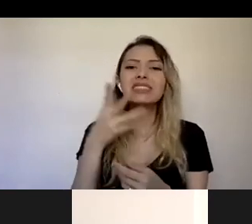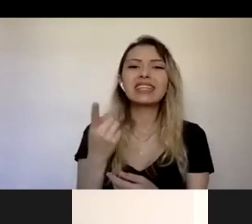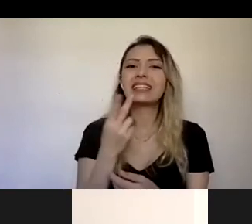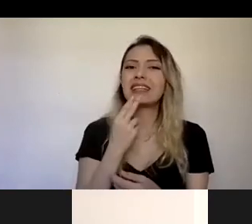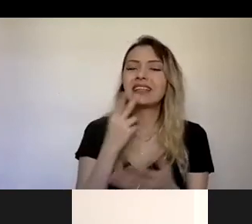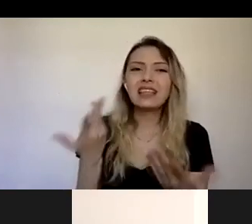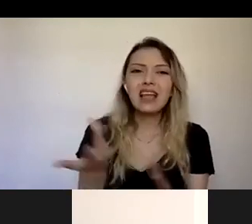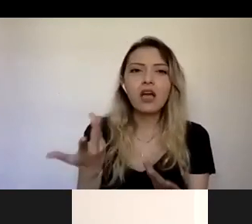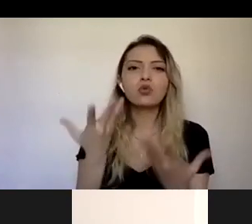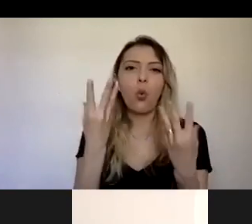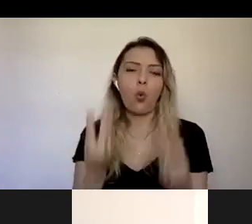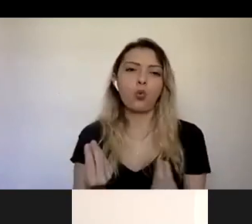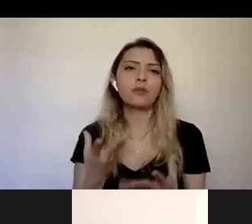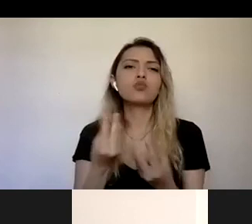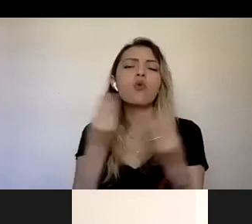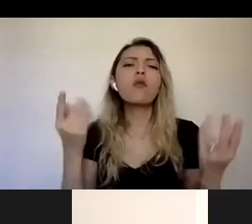bilgiyi